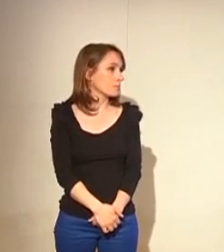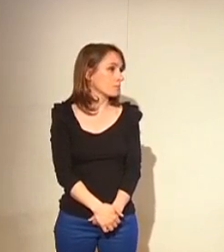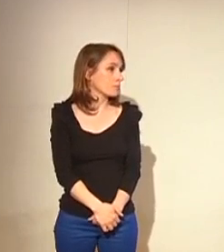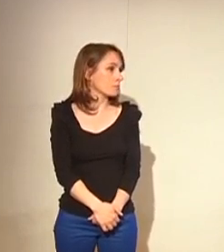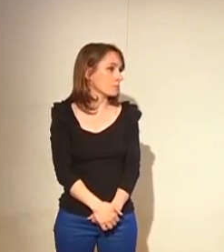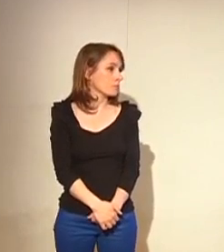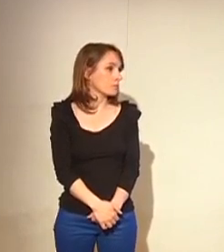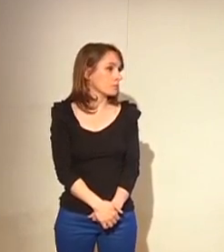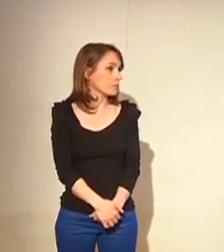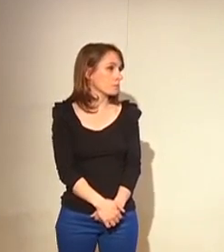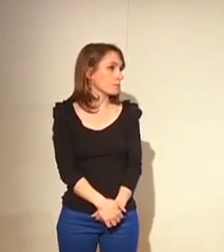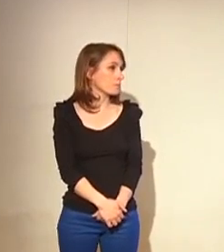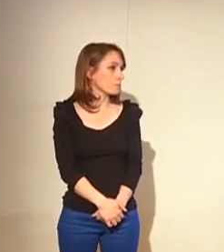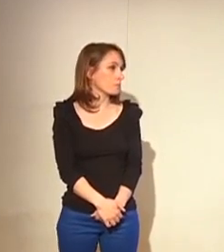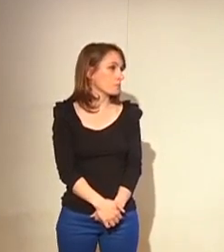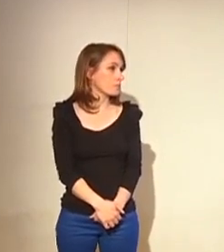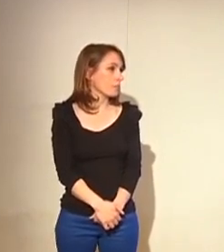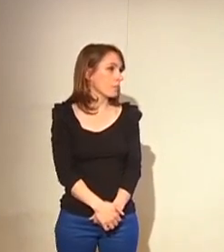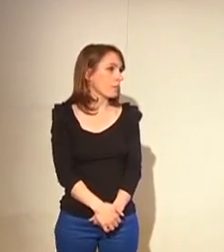g et